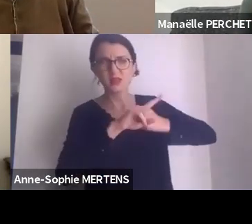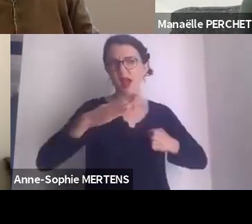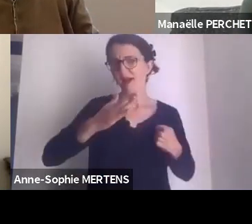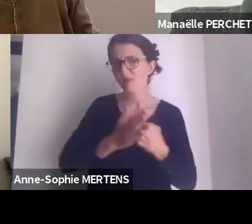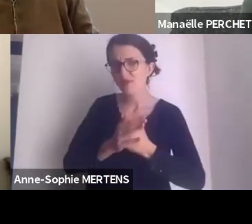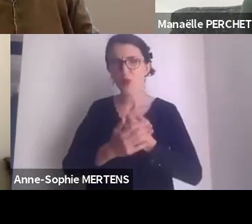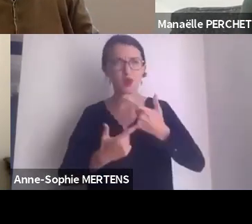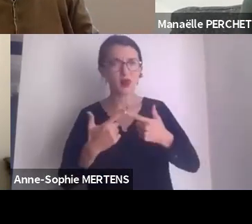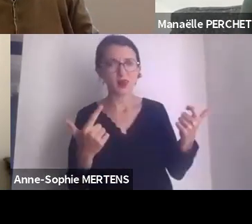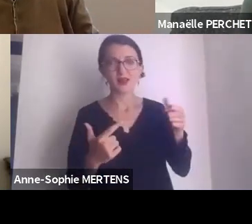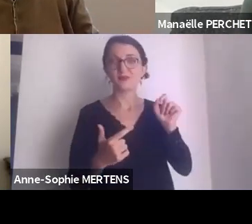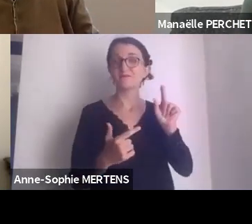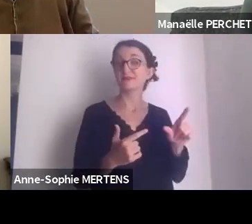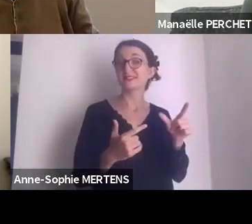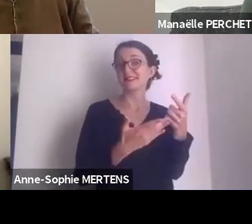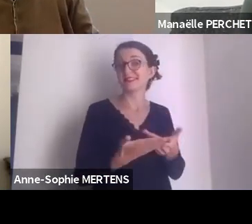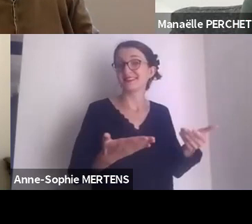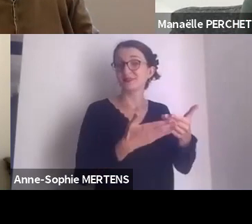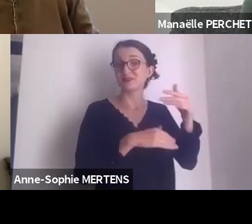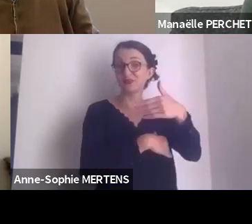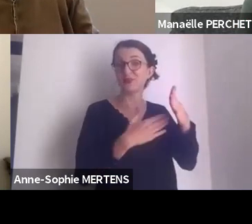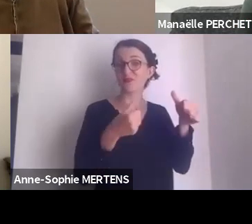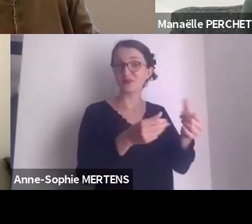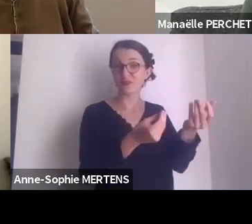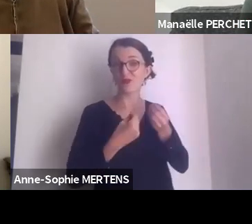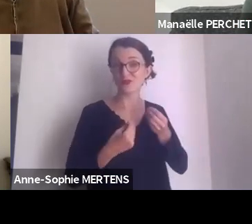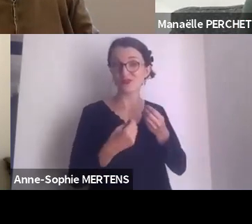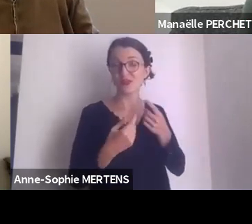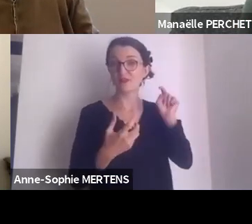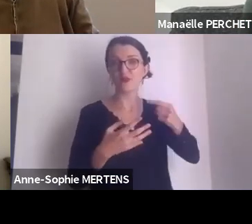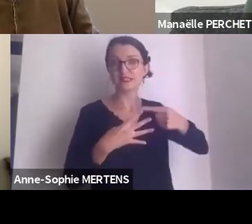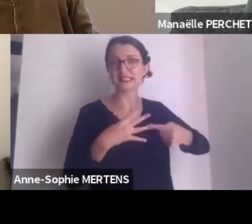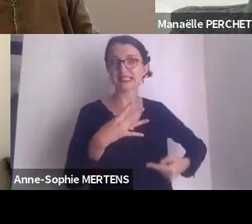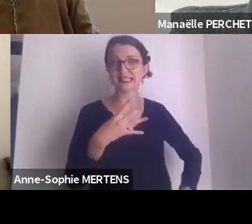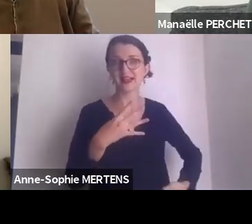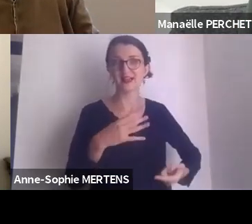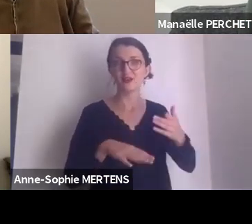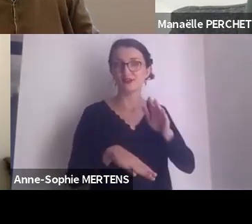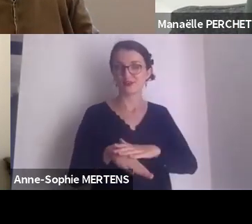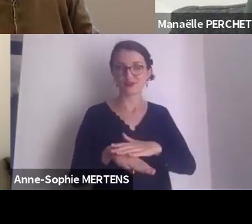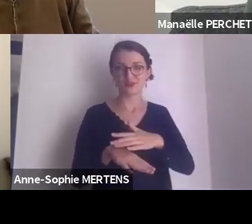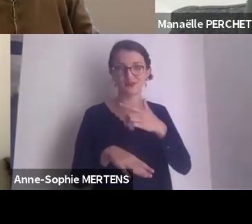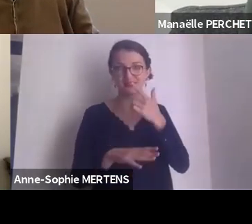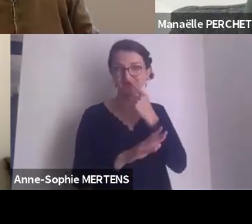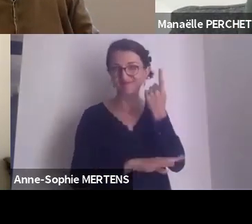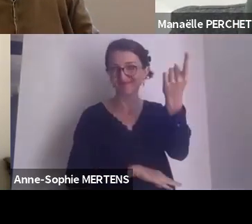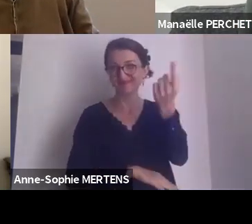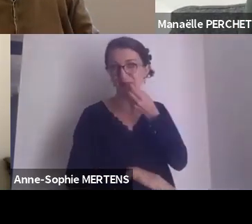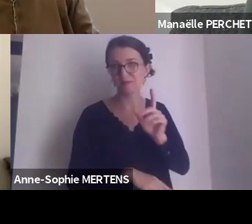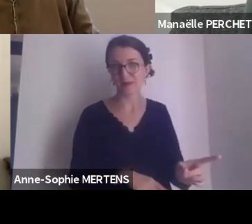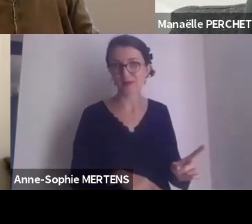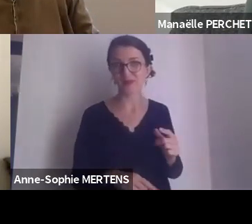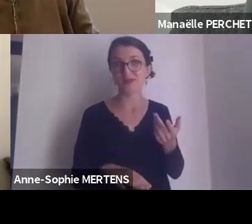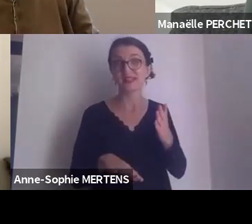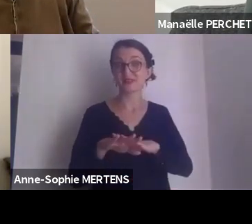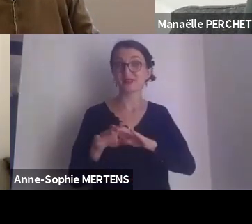Effectivement, on n'est pas dans des comportements qui sont durables. Ça peut parfois même amener à la psychologie du kamikaze. Hein. Il y a beaucoup de psychologues qui ont fait couler de l'encre